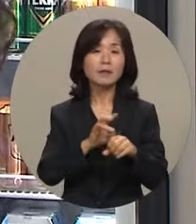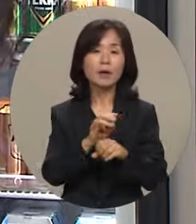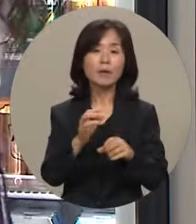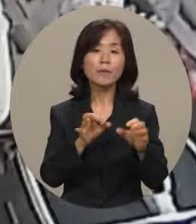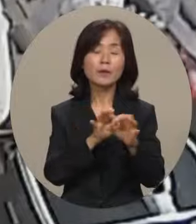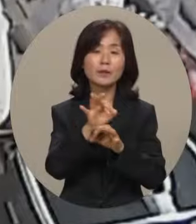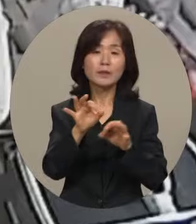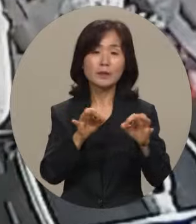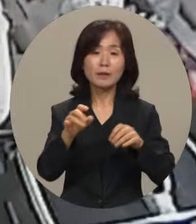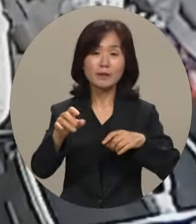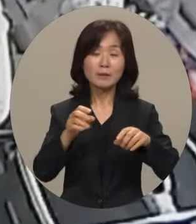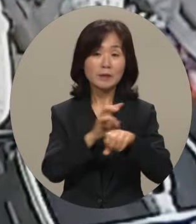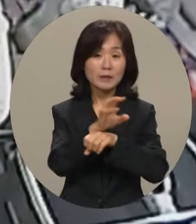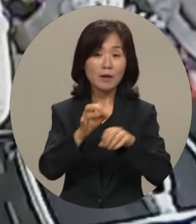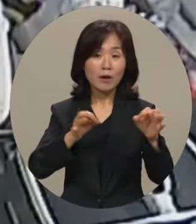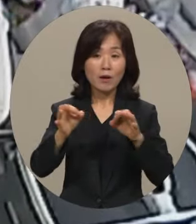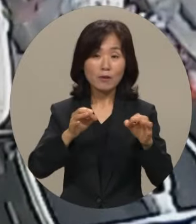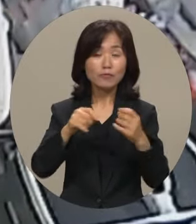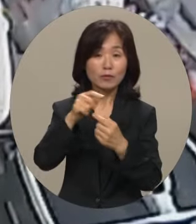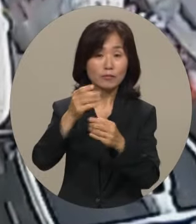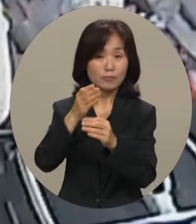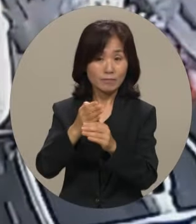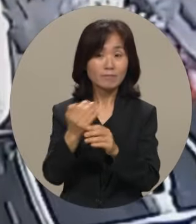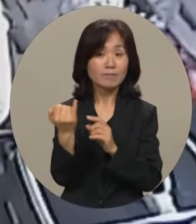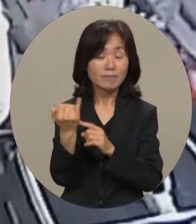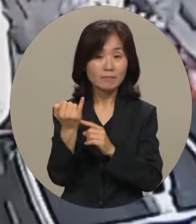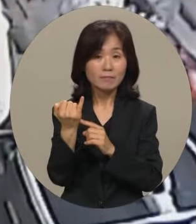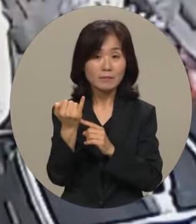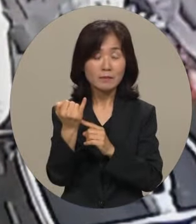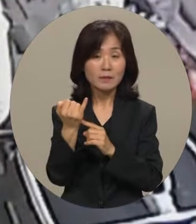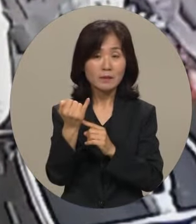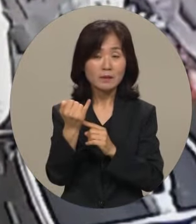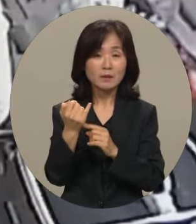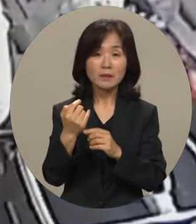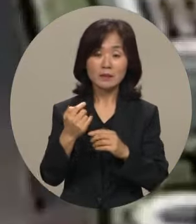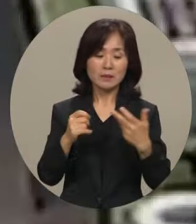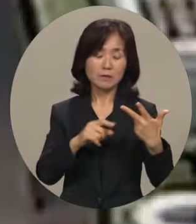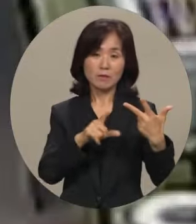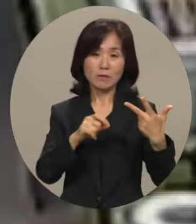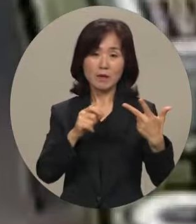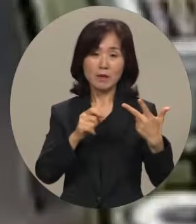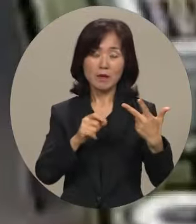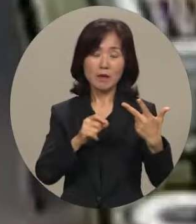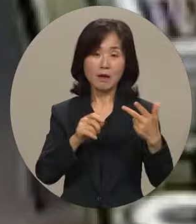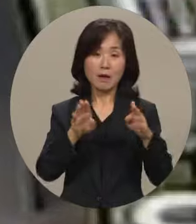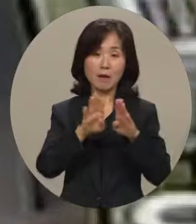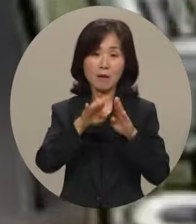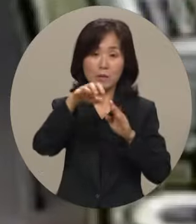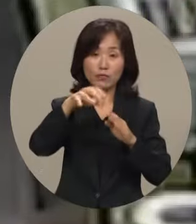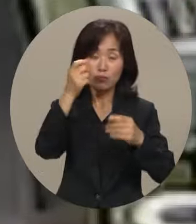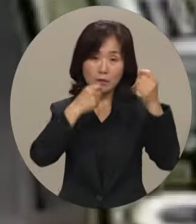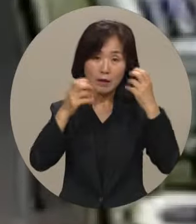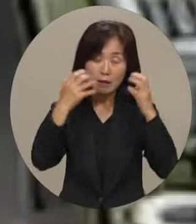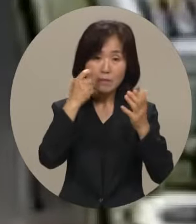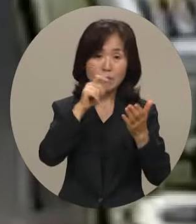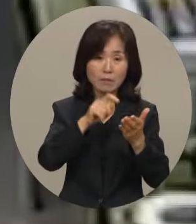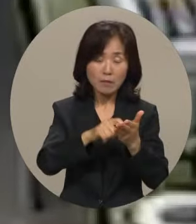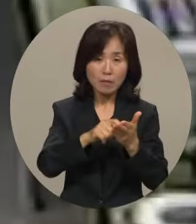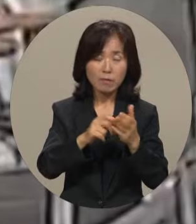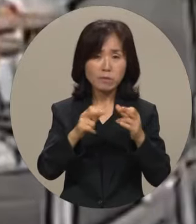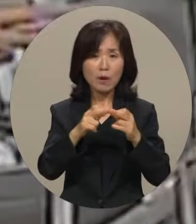있는 이창남 씨는 지난달 이른 아침 편의점 앞에서 울고 있는 한 아이를 발견했습니다. 장애가 있어 집 주소와 부모